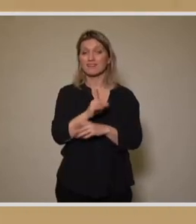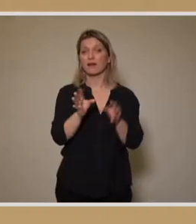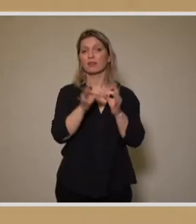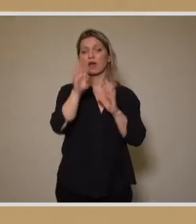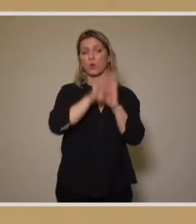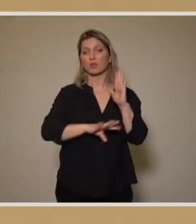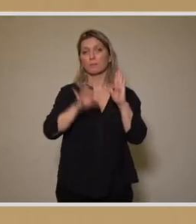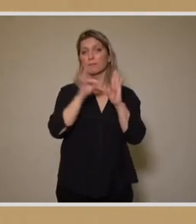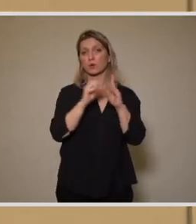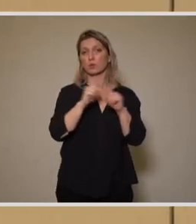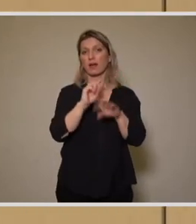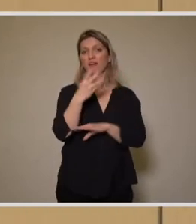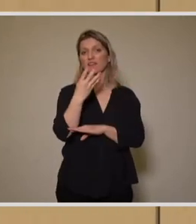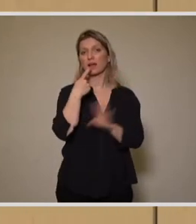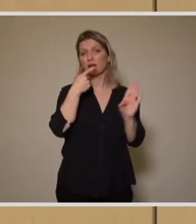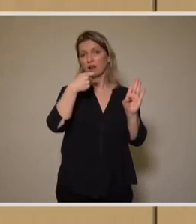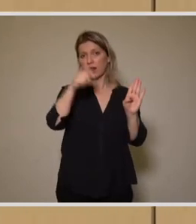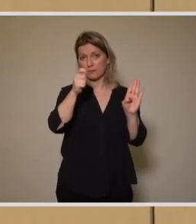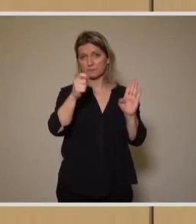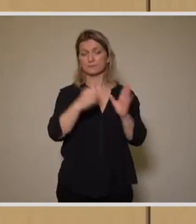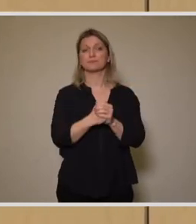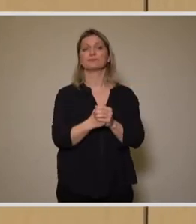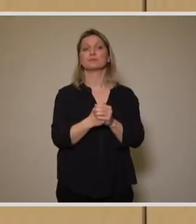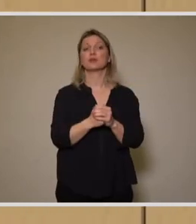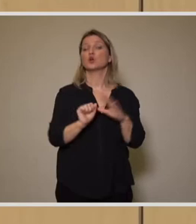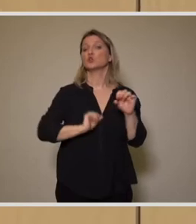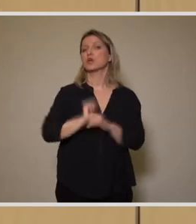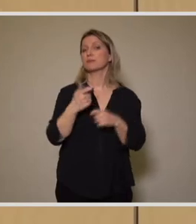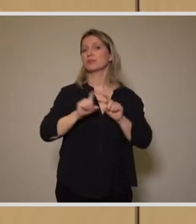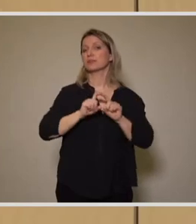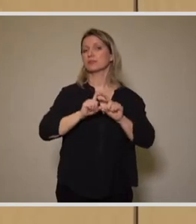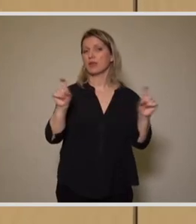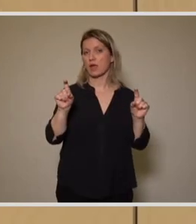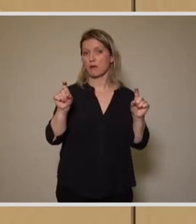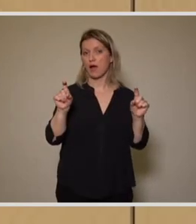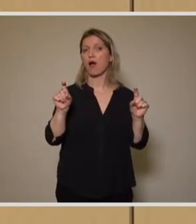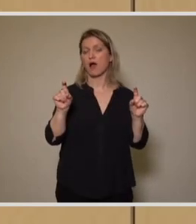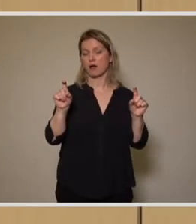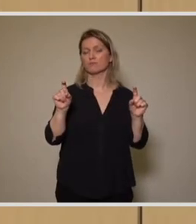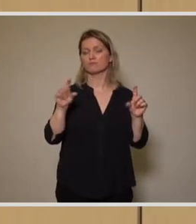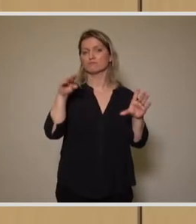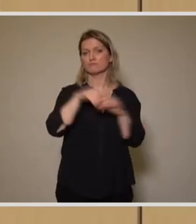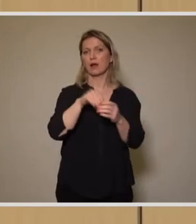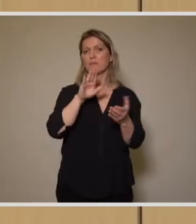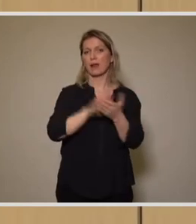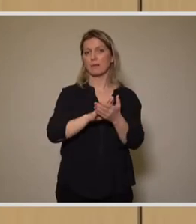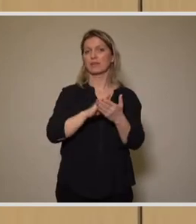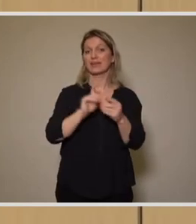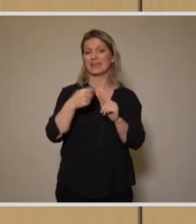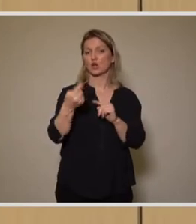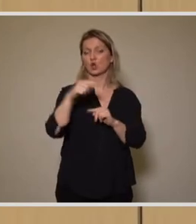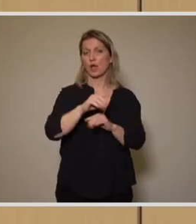Verlassungspunkt 4, bleiben aber thematisch bei den Tagesordnungspunkten 5 und 6, die wir gemeinsam